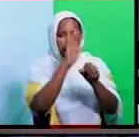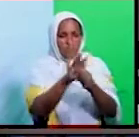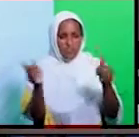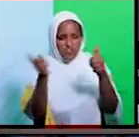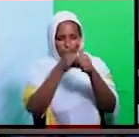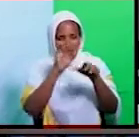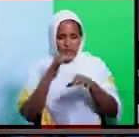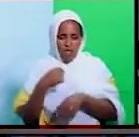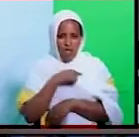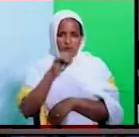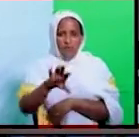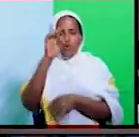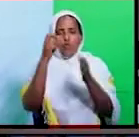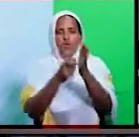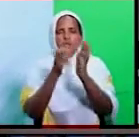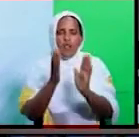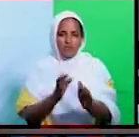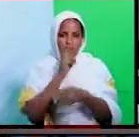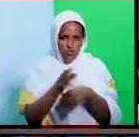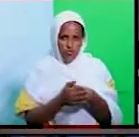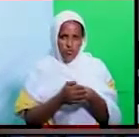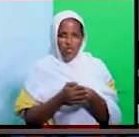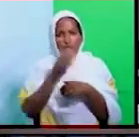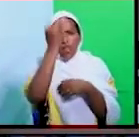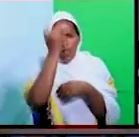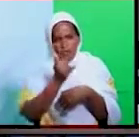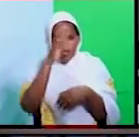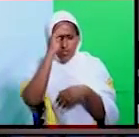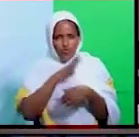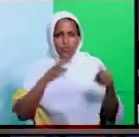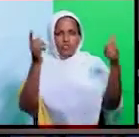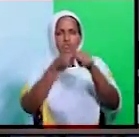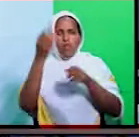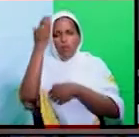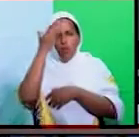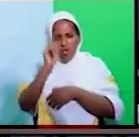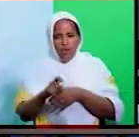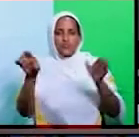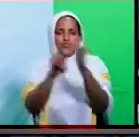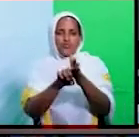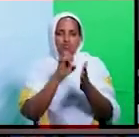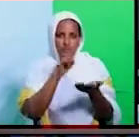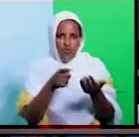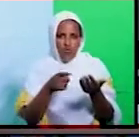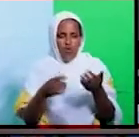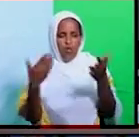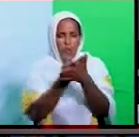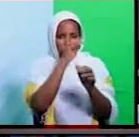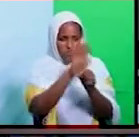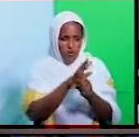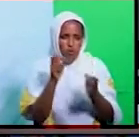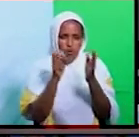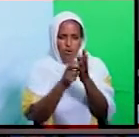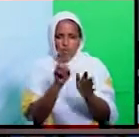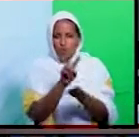የሱ ነው። ነገር ግን ወደ ማን መለከታለሁ ይልና ይሄ እግዚአብሔር ሀበመኑ እኔ እጽር ወደ ማን ነው የማየው? ወደ